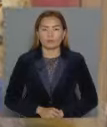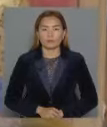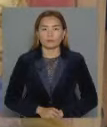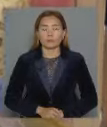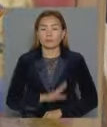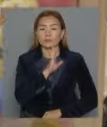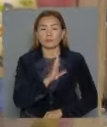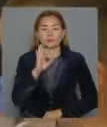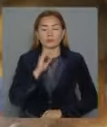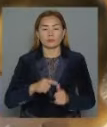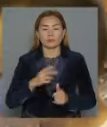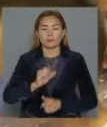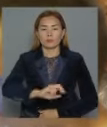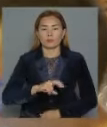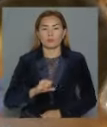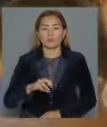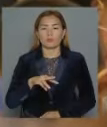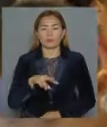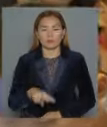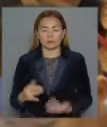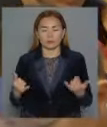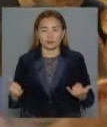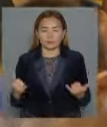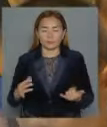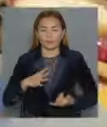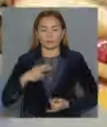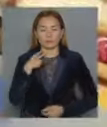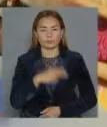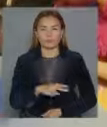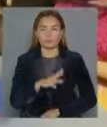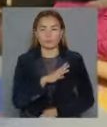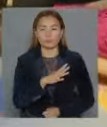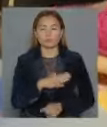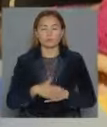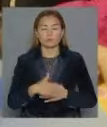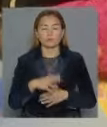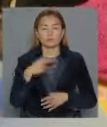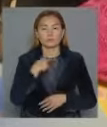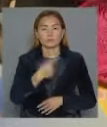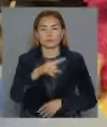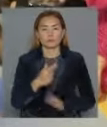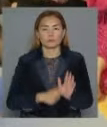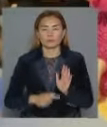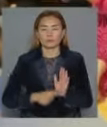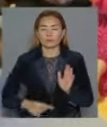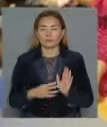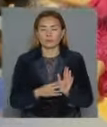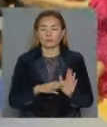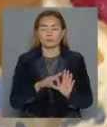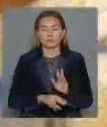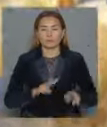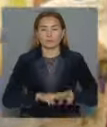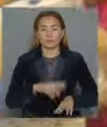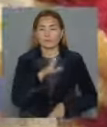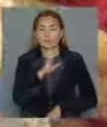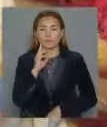Эту женщину зовут Самал Шалабаева. В настоящее время осужденная отбывает наказание в учреждении номер 79. Она мать